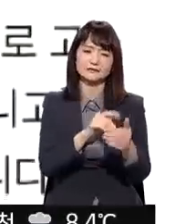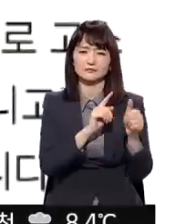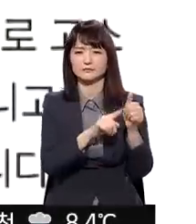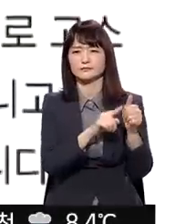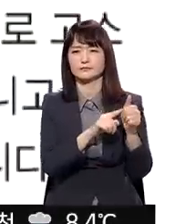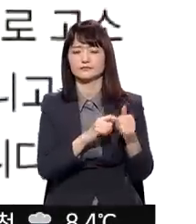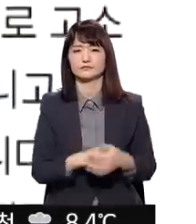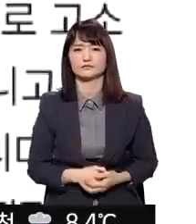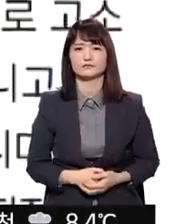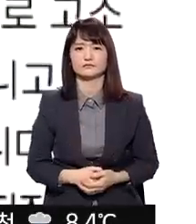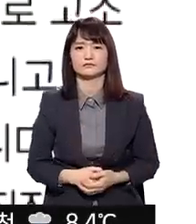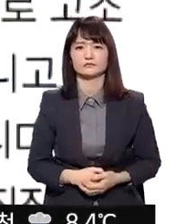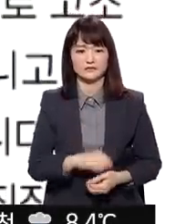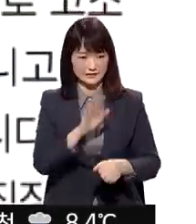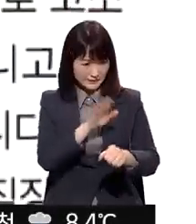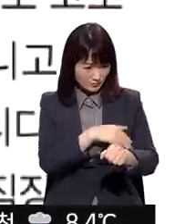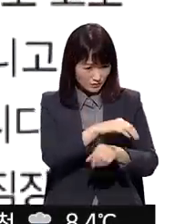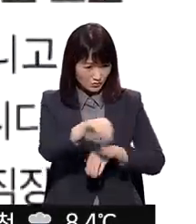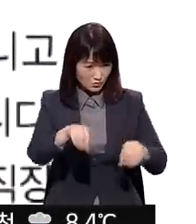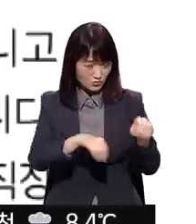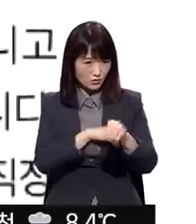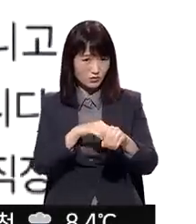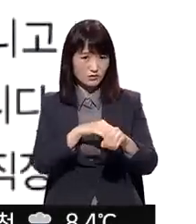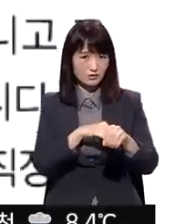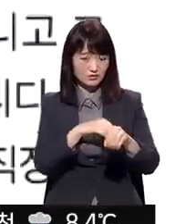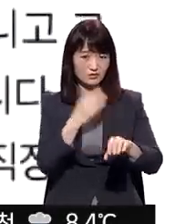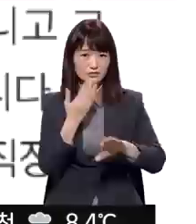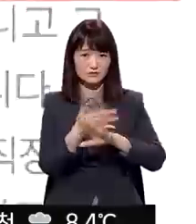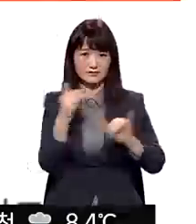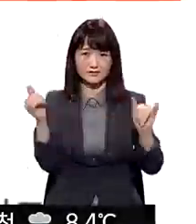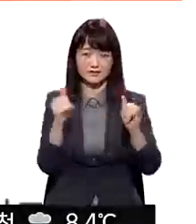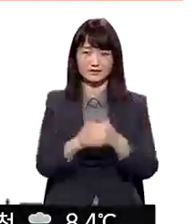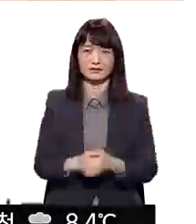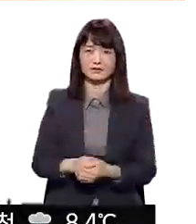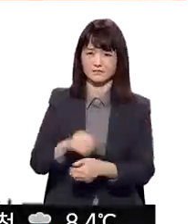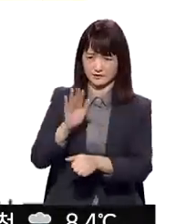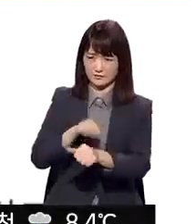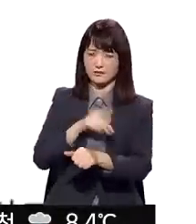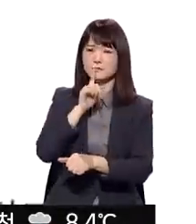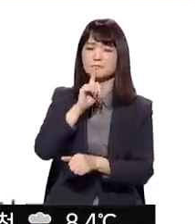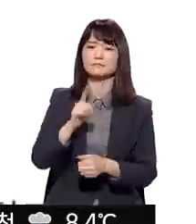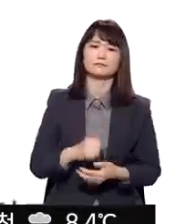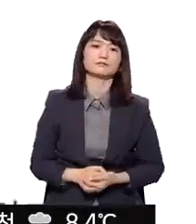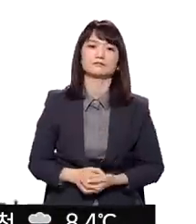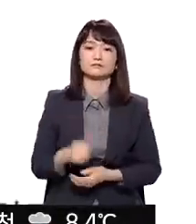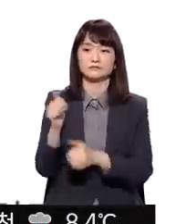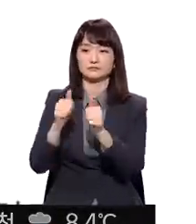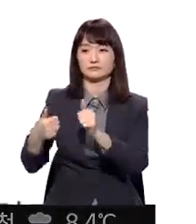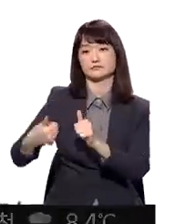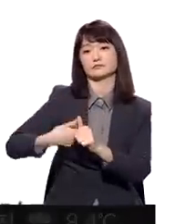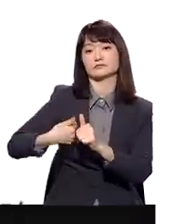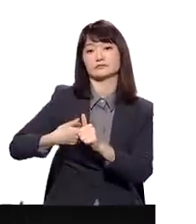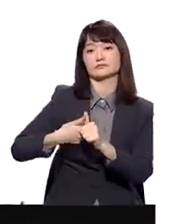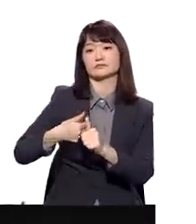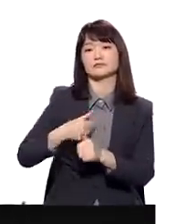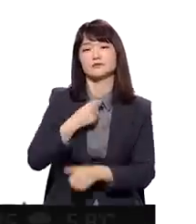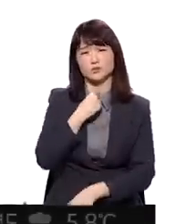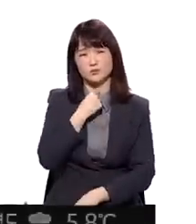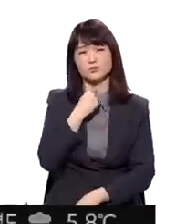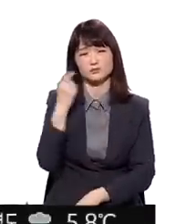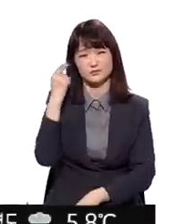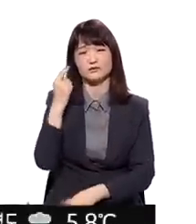이분이 적반하장의 극치입니다. 그러니까요. 자, 박 변호사님. 예. 변호사님들 조언 좀 주세요. 소원 좀